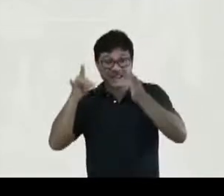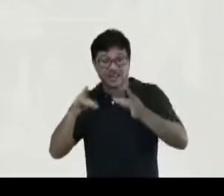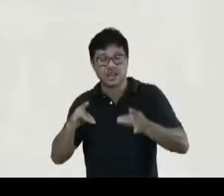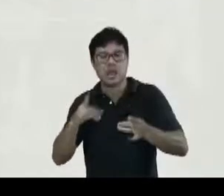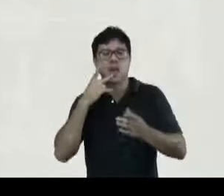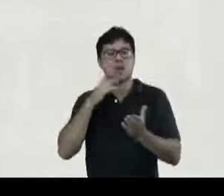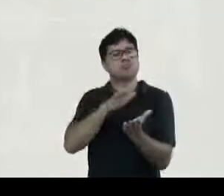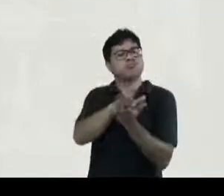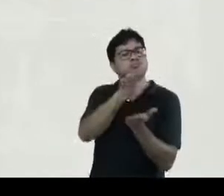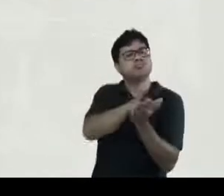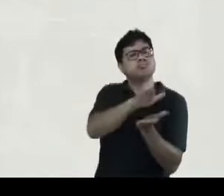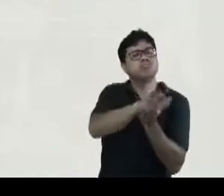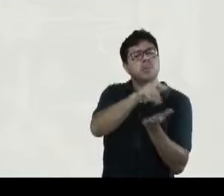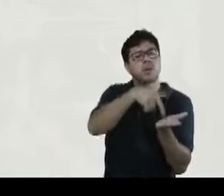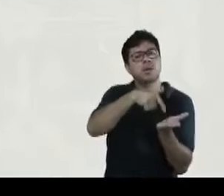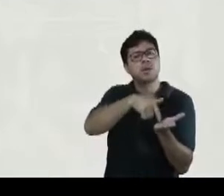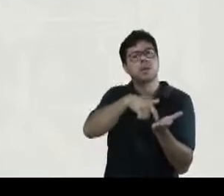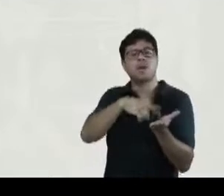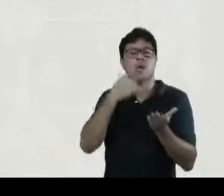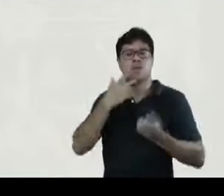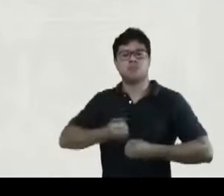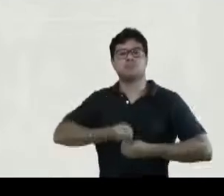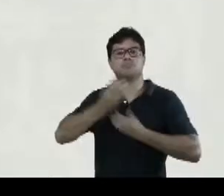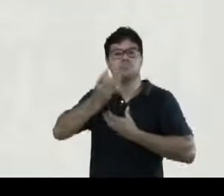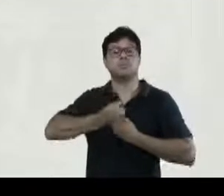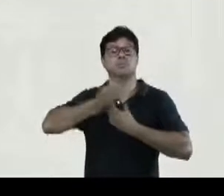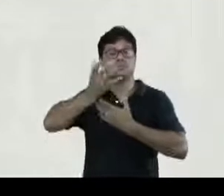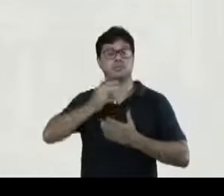anderen Manifestationen zu unterscheiden.